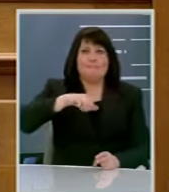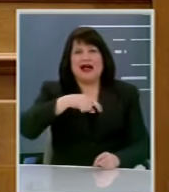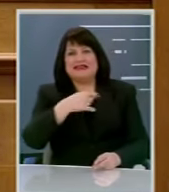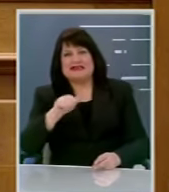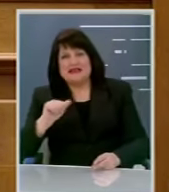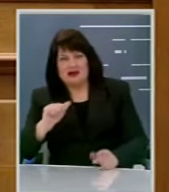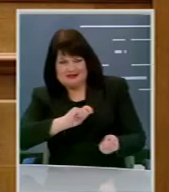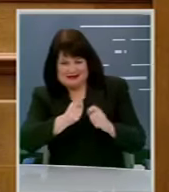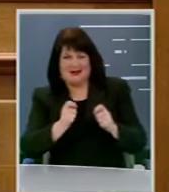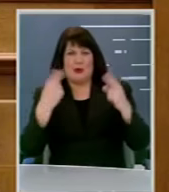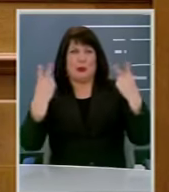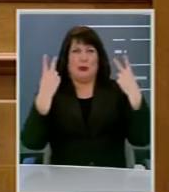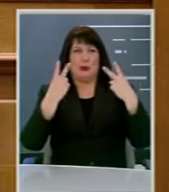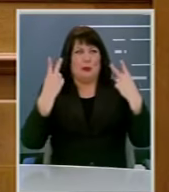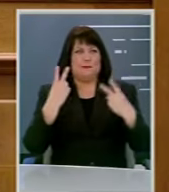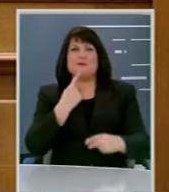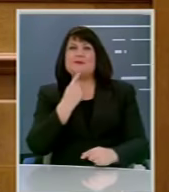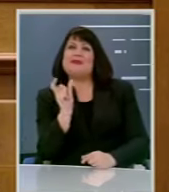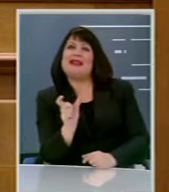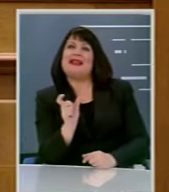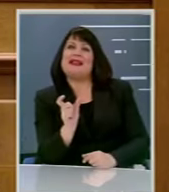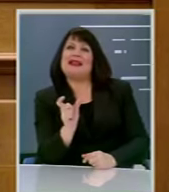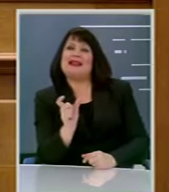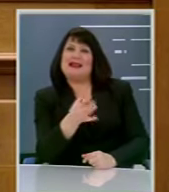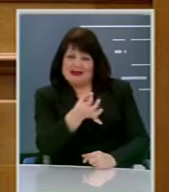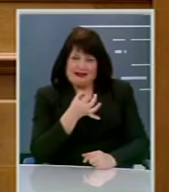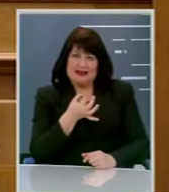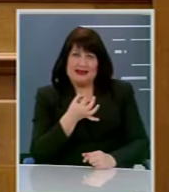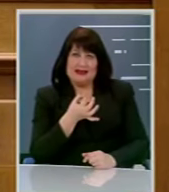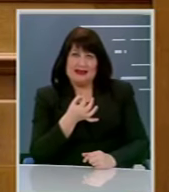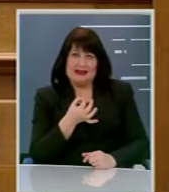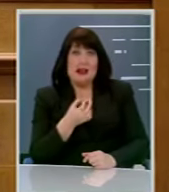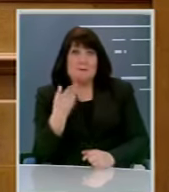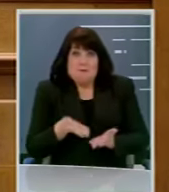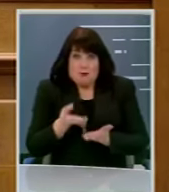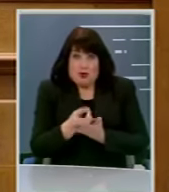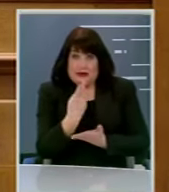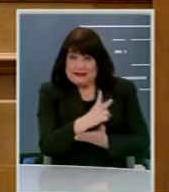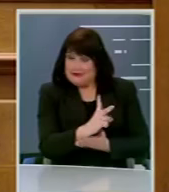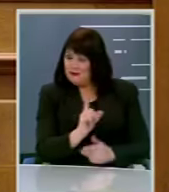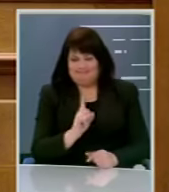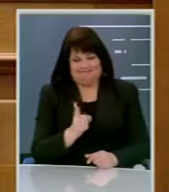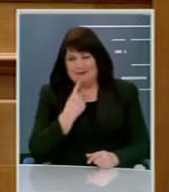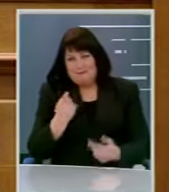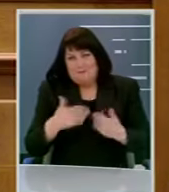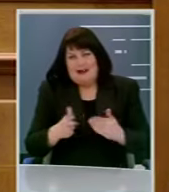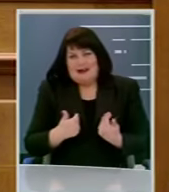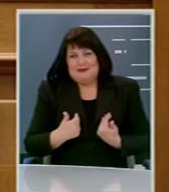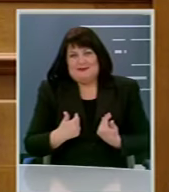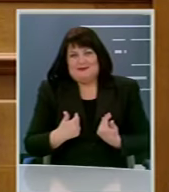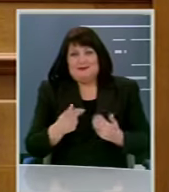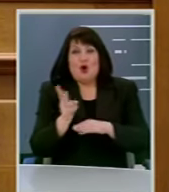επειδή το είπατε σήμερα Αλεξούλα τίτλο στη Βουλή, θα βγείτε και θα πείτε τα πρότασή σας. Δεν είναι πρότασή σας.